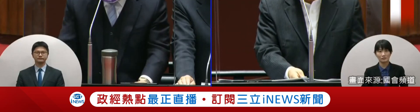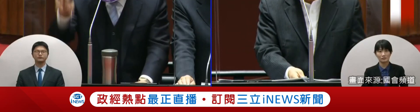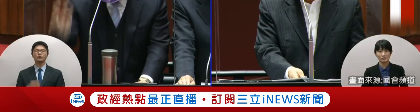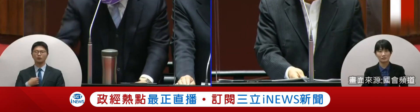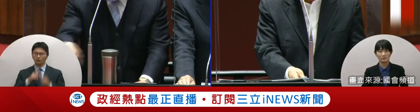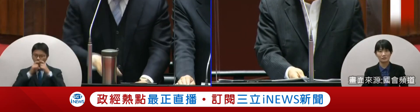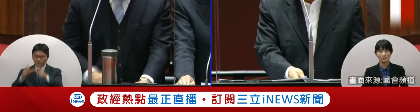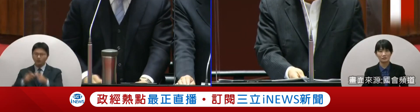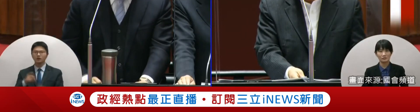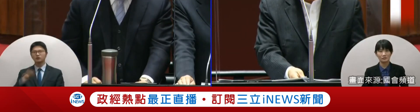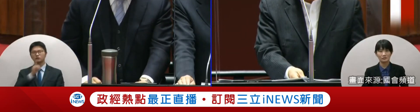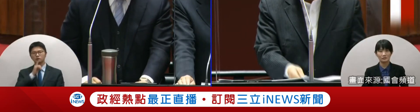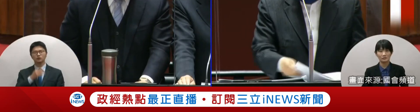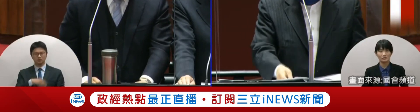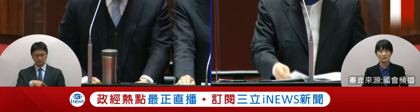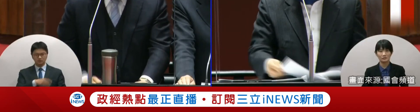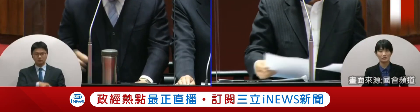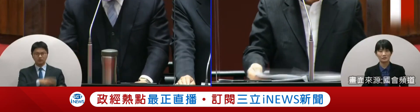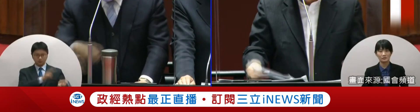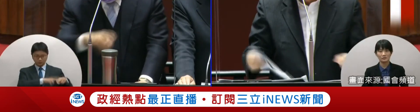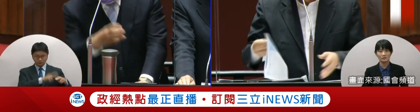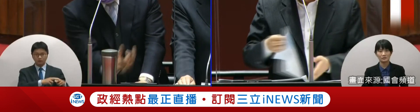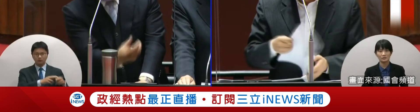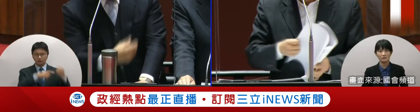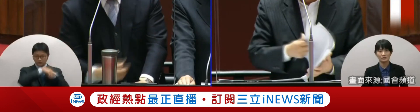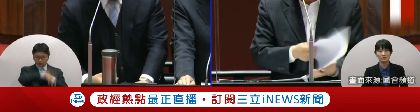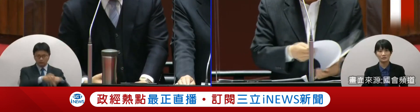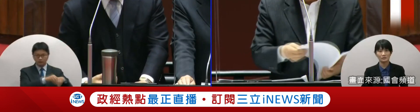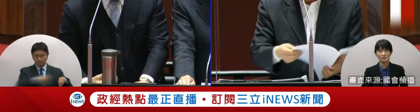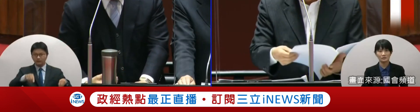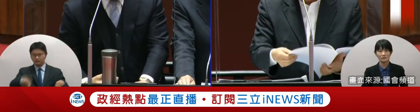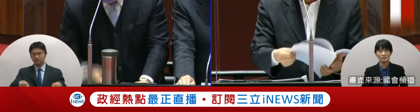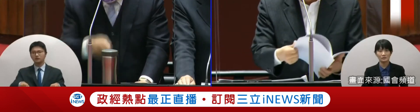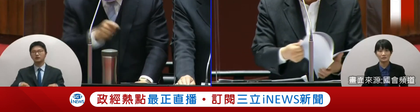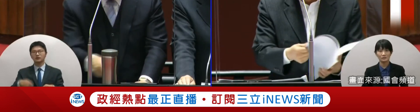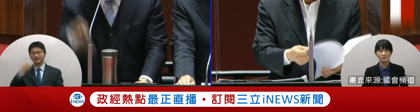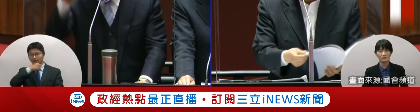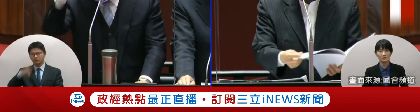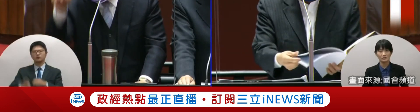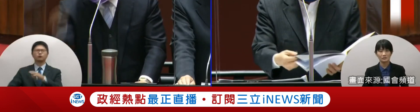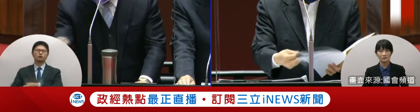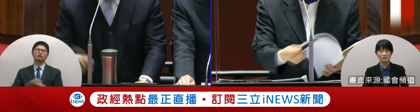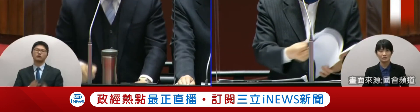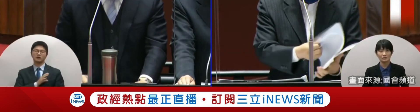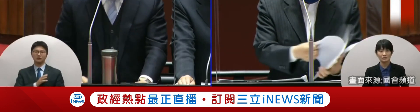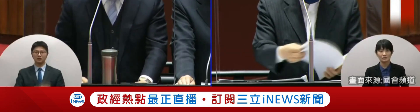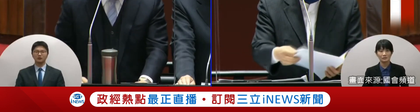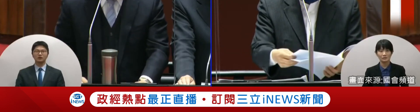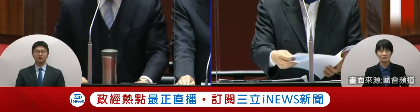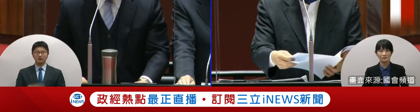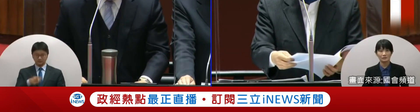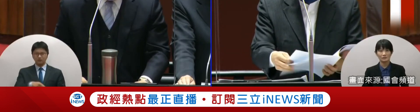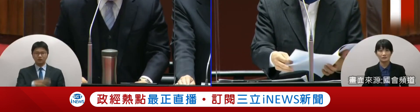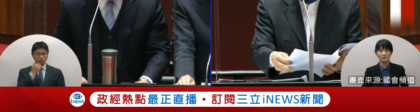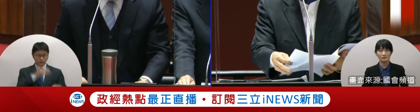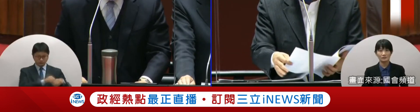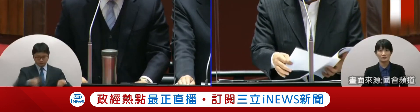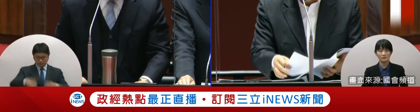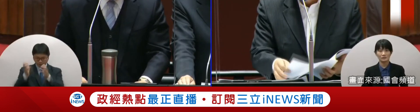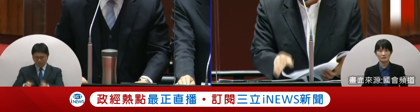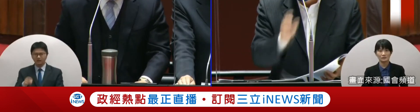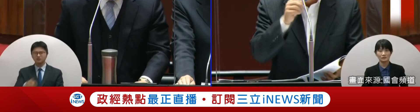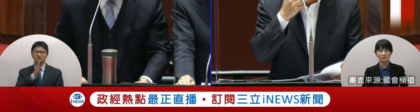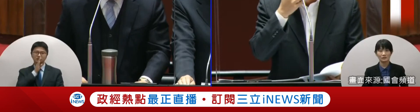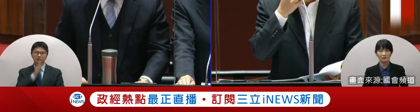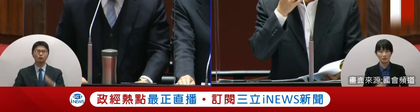你就说设立就违法嘛？你还问还有没有什么行为违法？我告诉你，设立就违法，听懂了没？